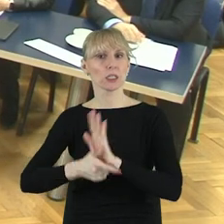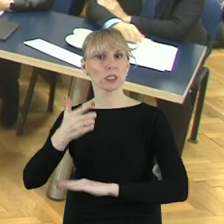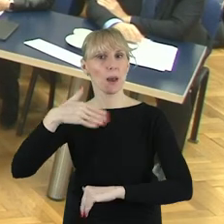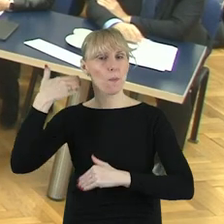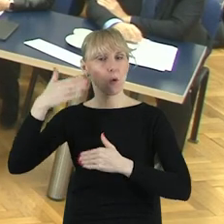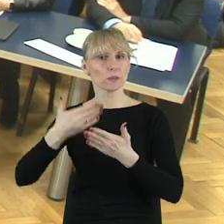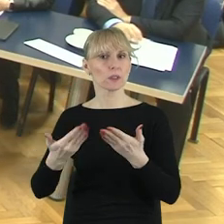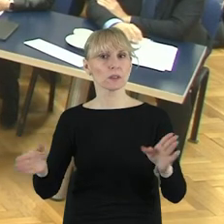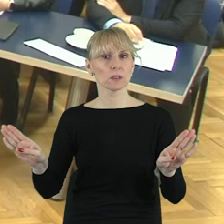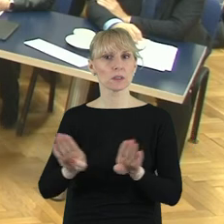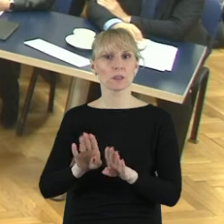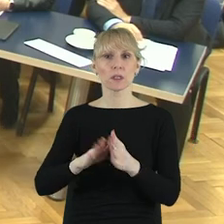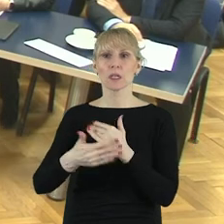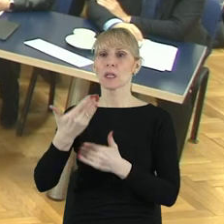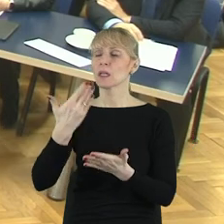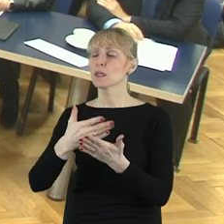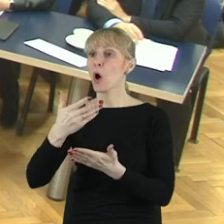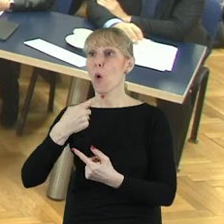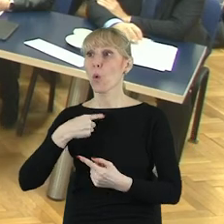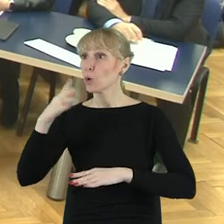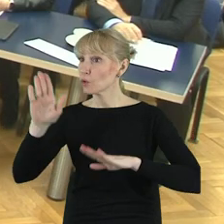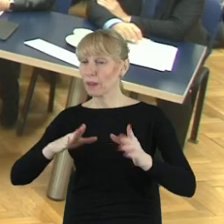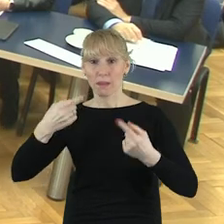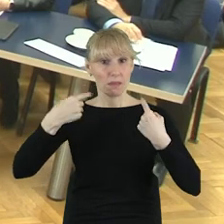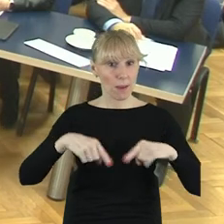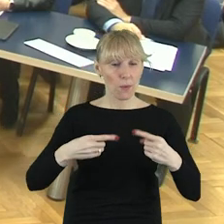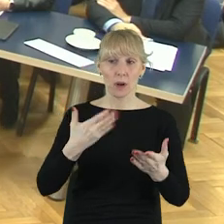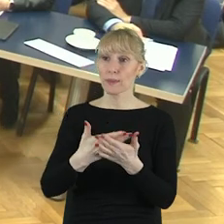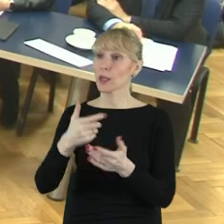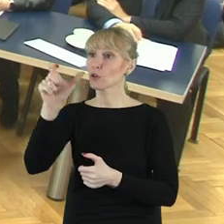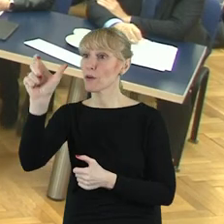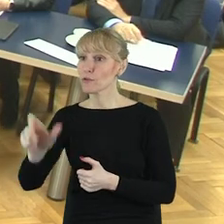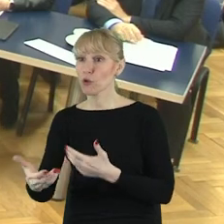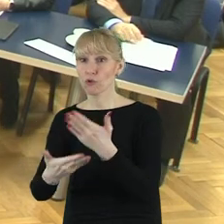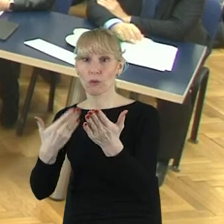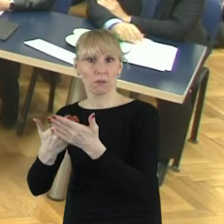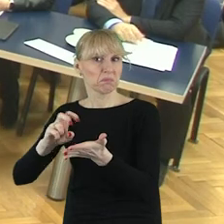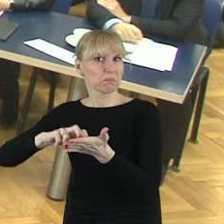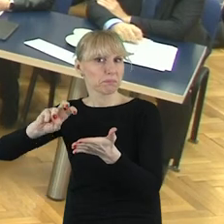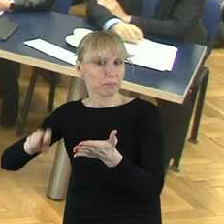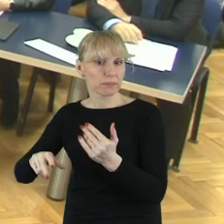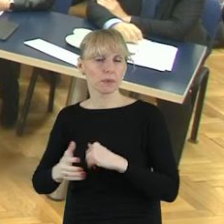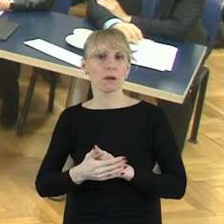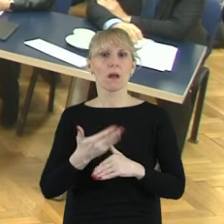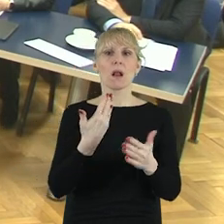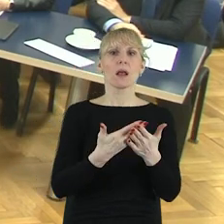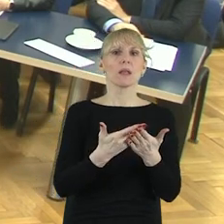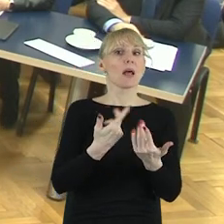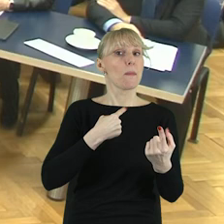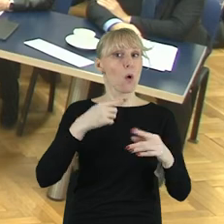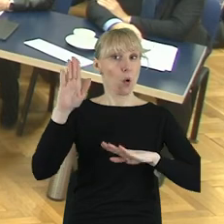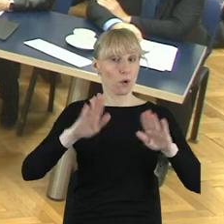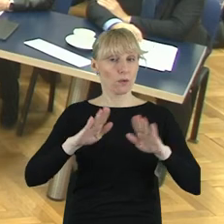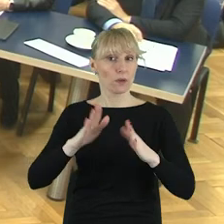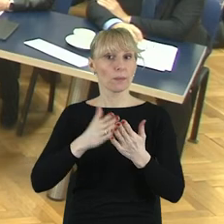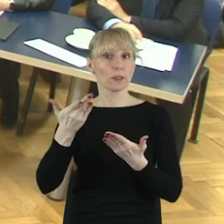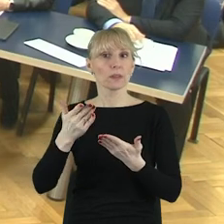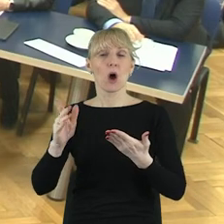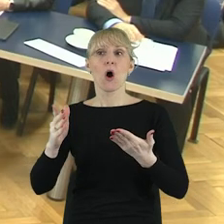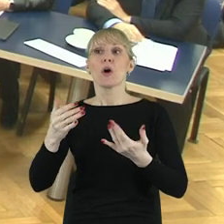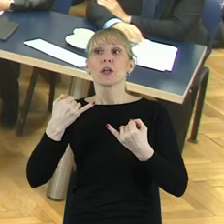nie był głosowany, ponieważ wnioskodawca się z niego wycofał. Gdyby on był wówczas przegłosowany, to również te organizacje w ramach